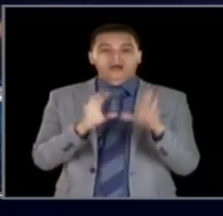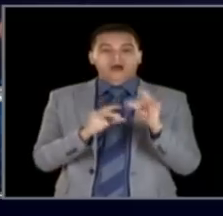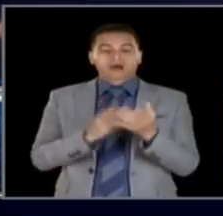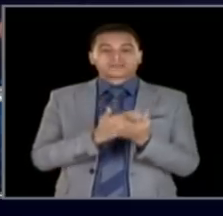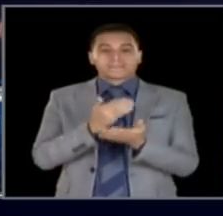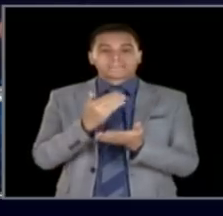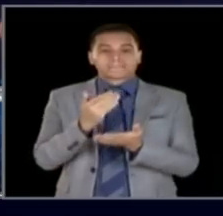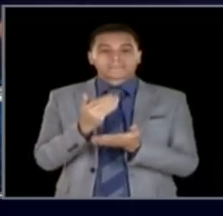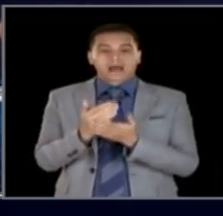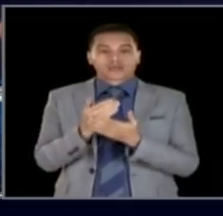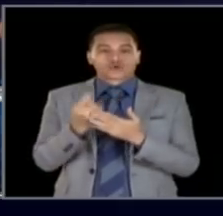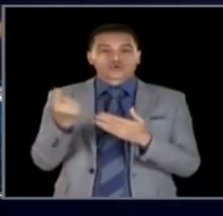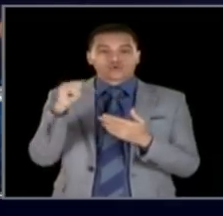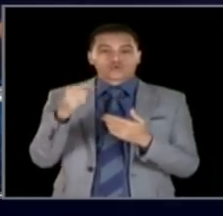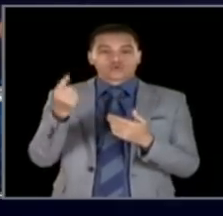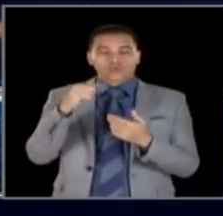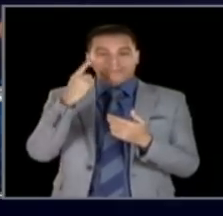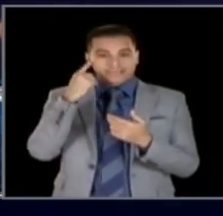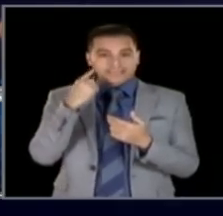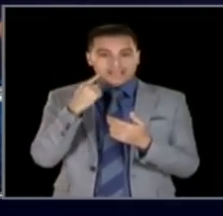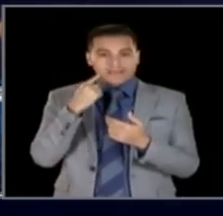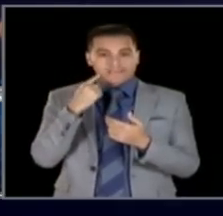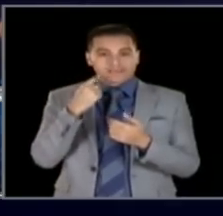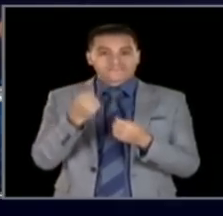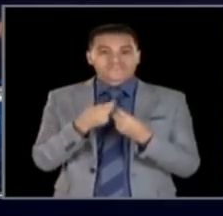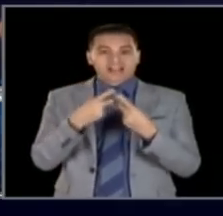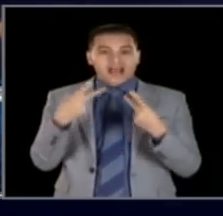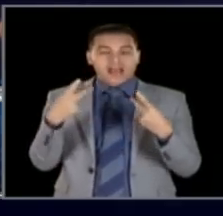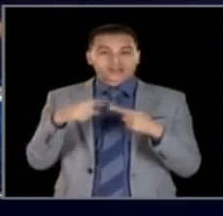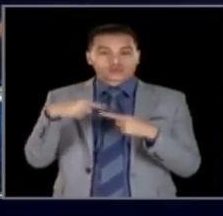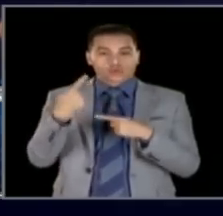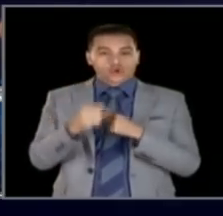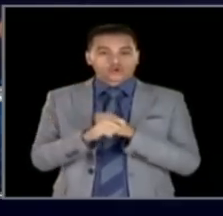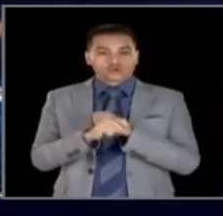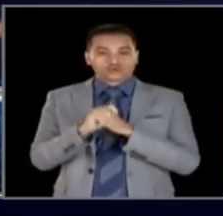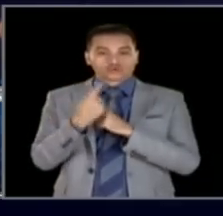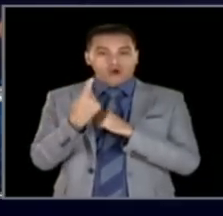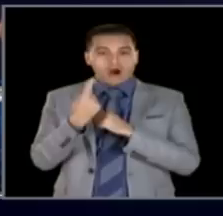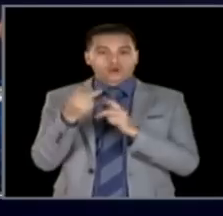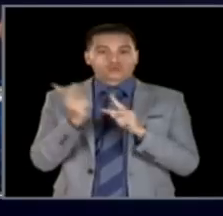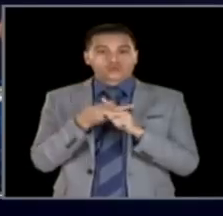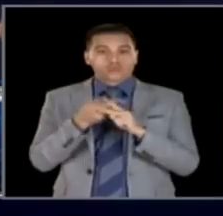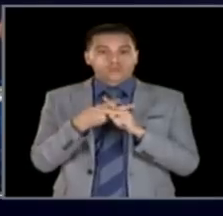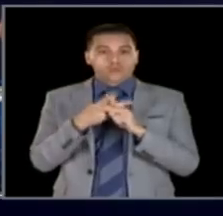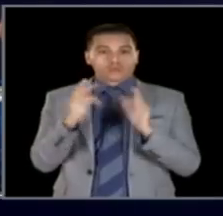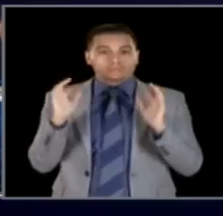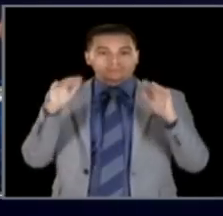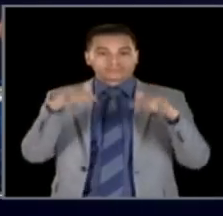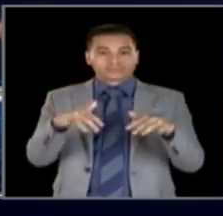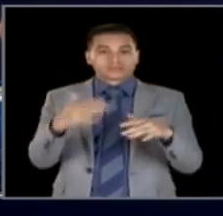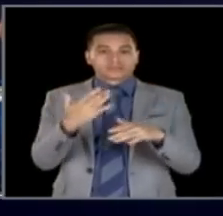وبعد كده كل يوم سبت في نهاية كل شهر الجمهور